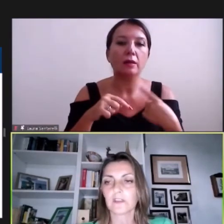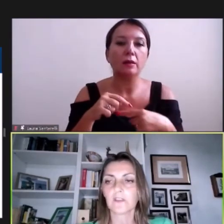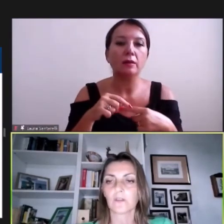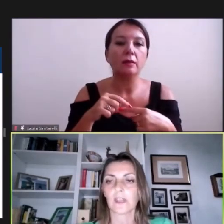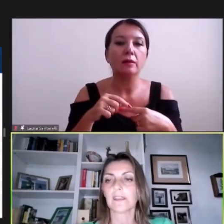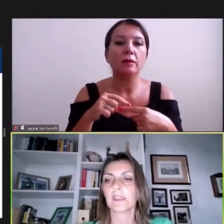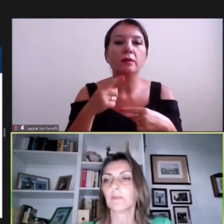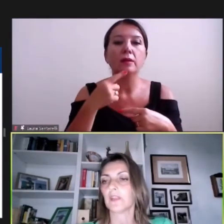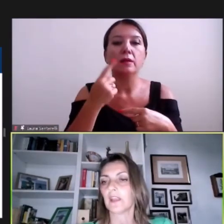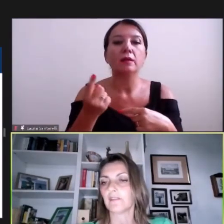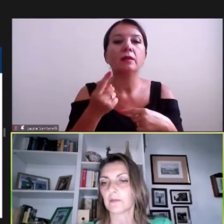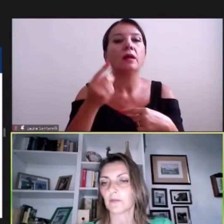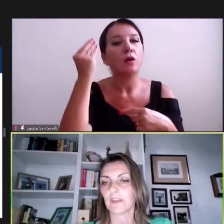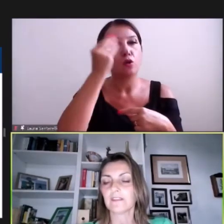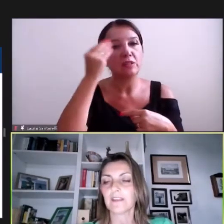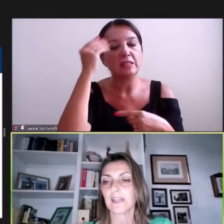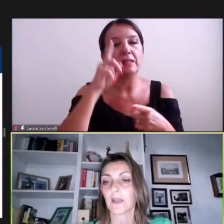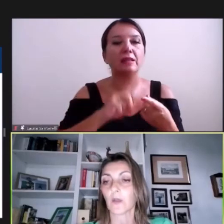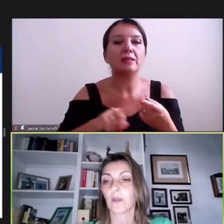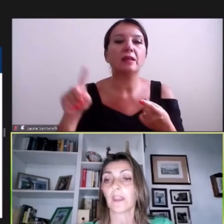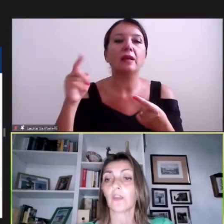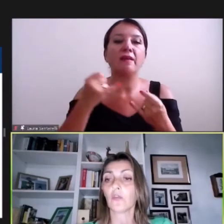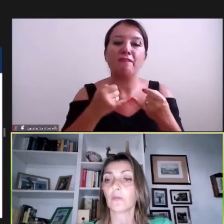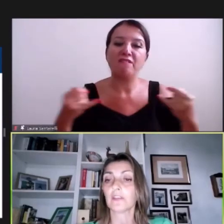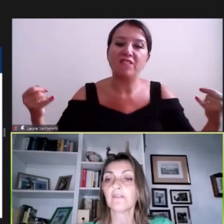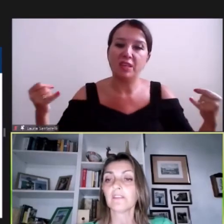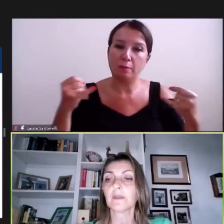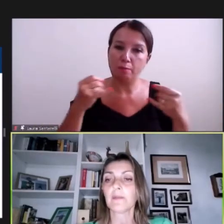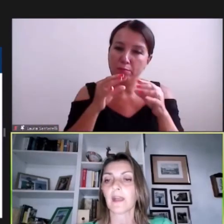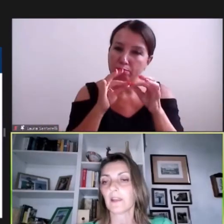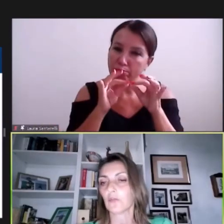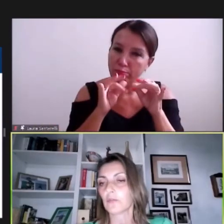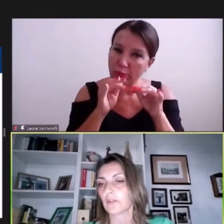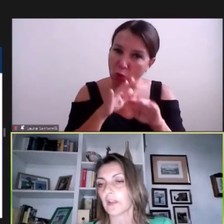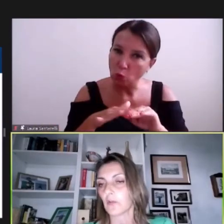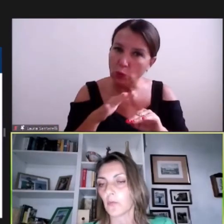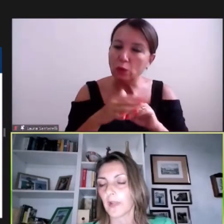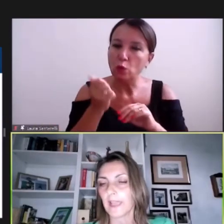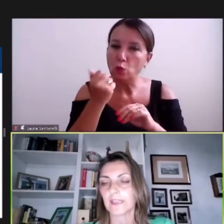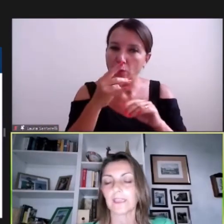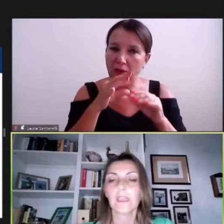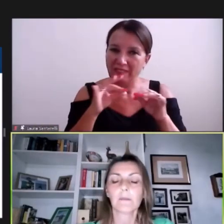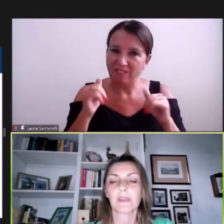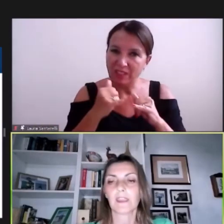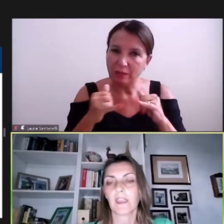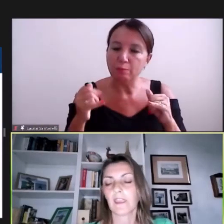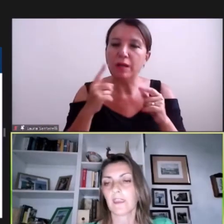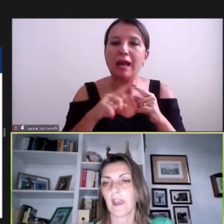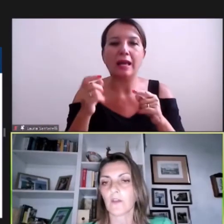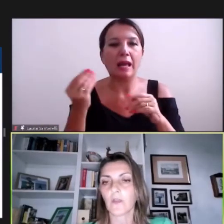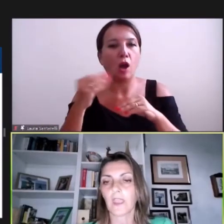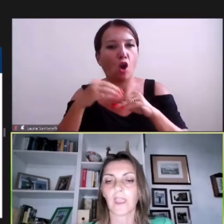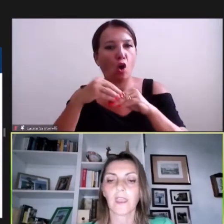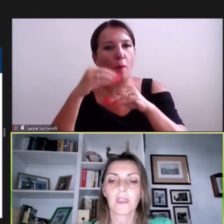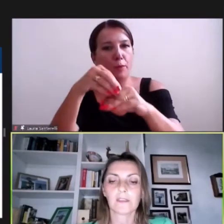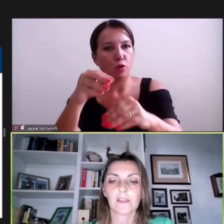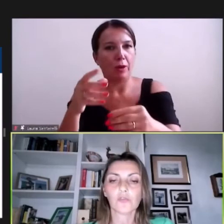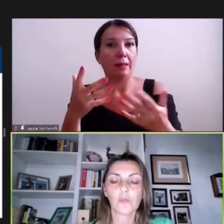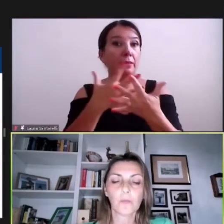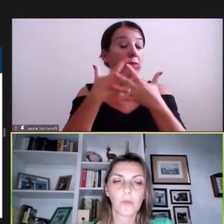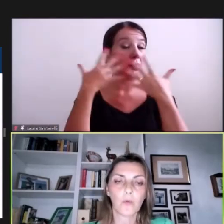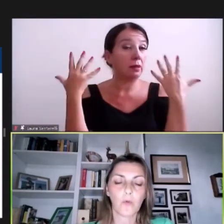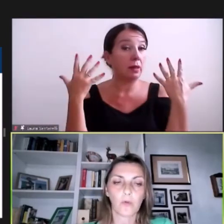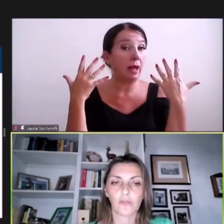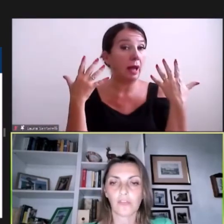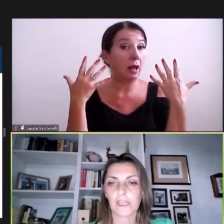in considerazione il tipo della fibra utilizzata, il numero delle fibre, ma anche il numero delle componenti, perché è chiaro che